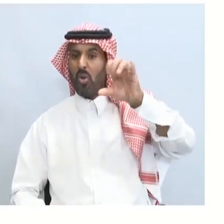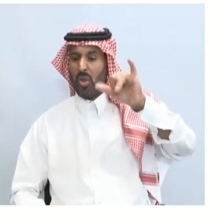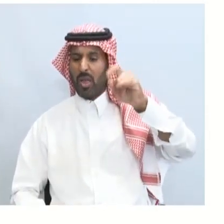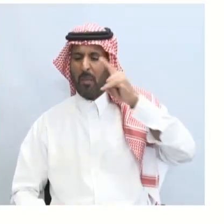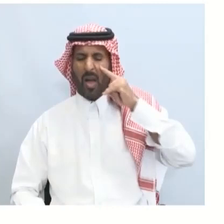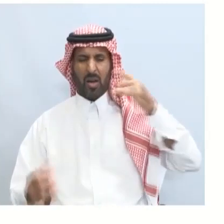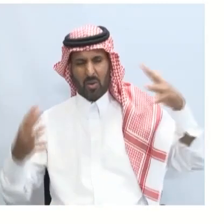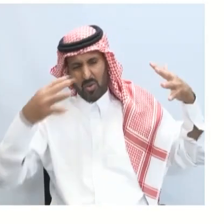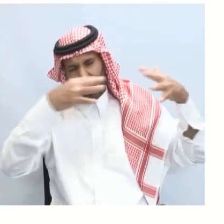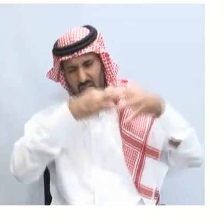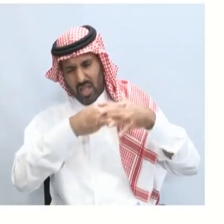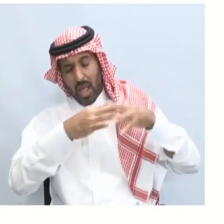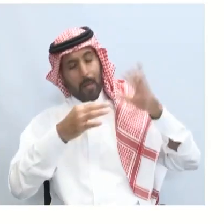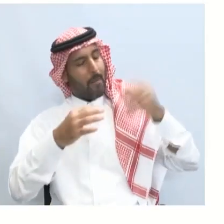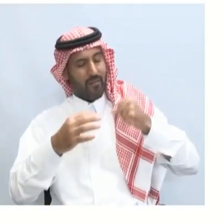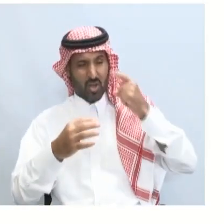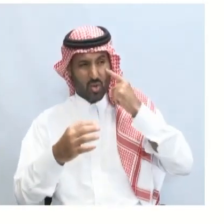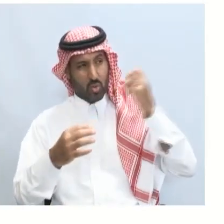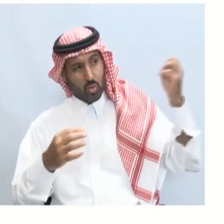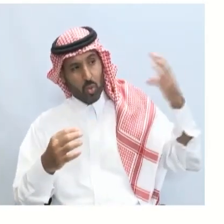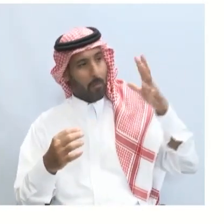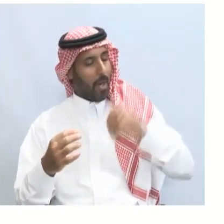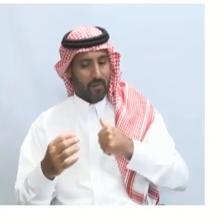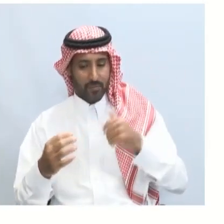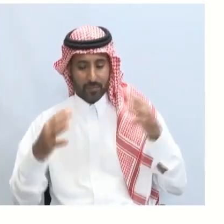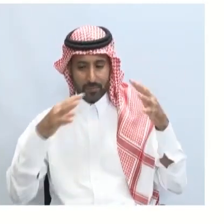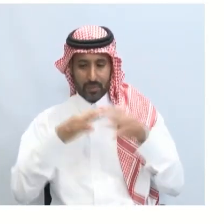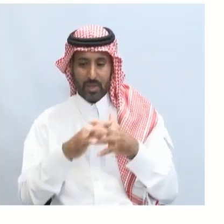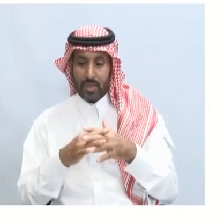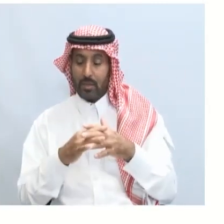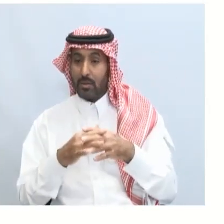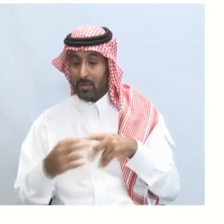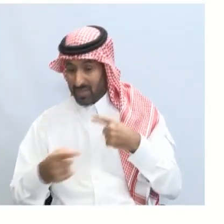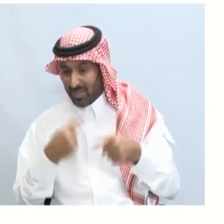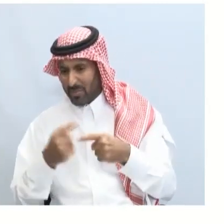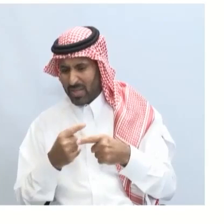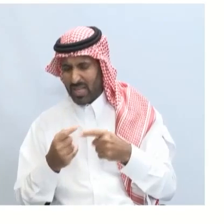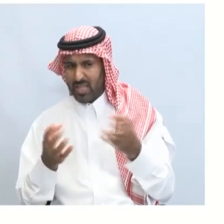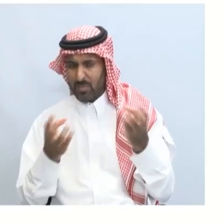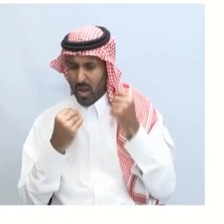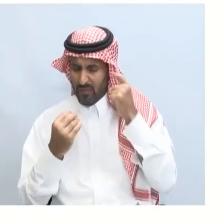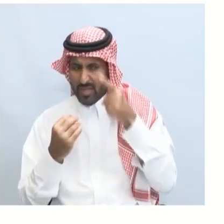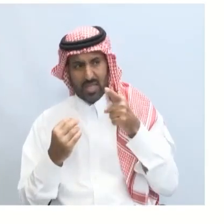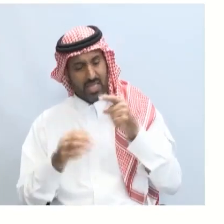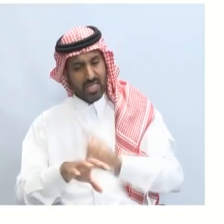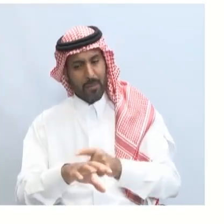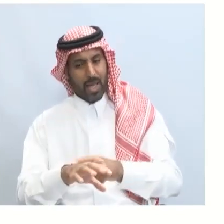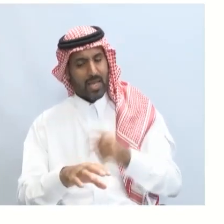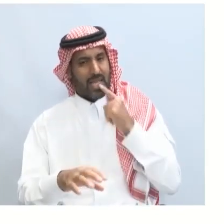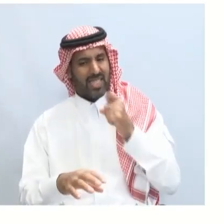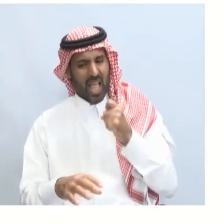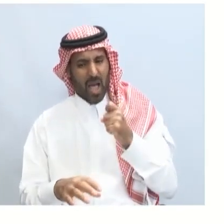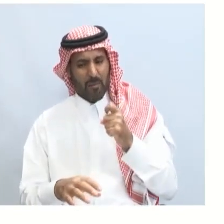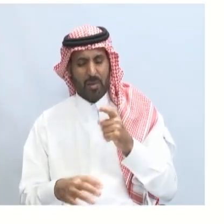المظلمه ولا تزال دراسه هذه الحقبه صعبه للغايه والسبب في ذلك لان معرفه